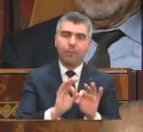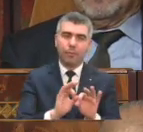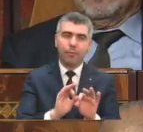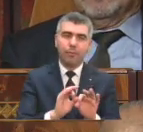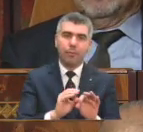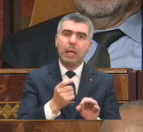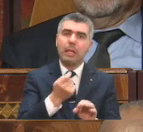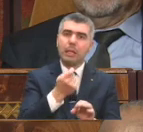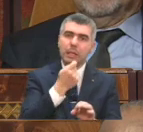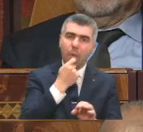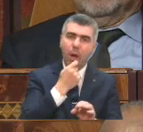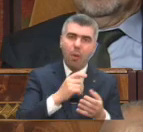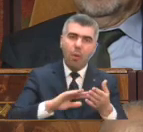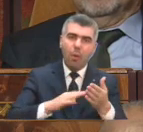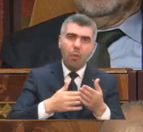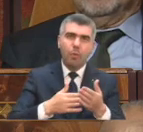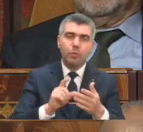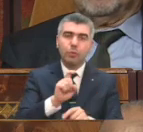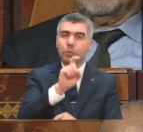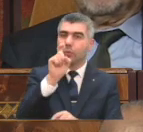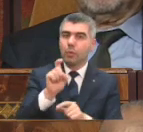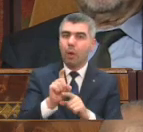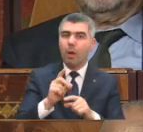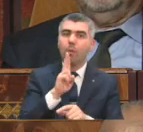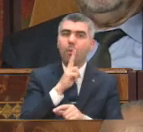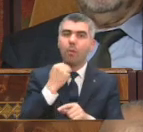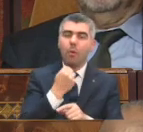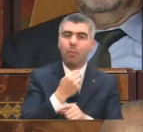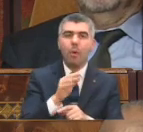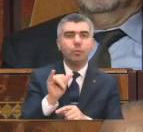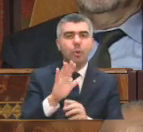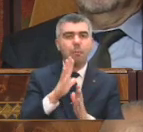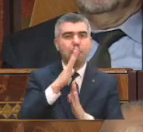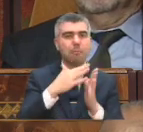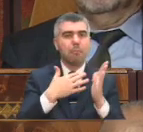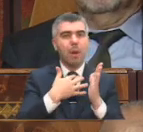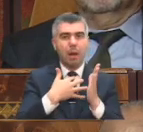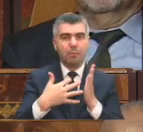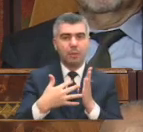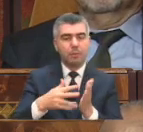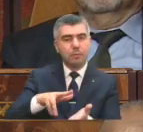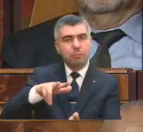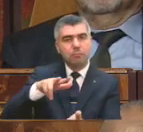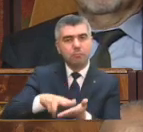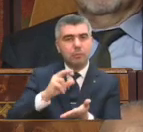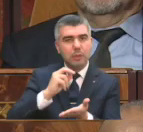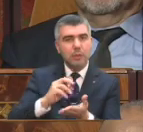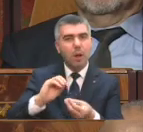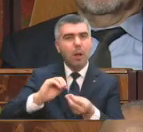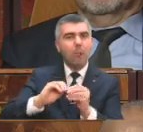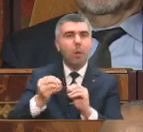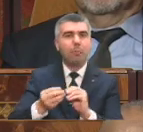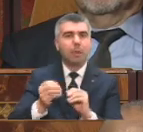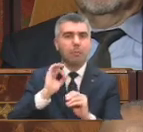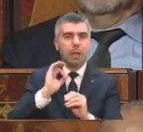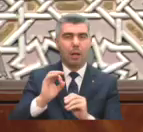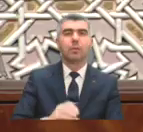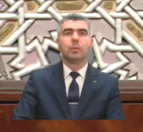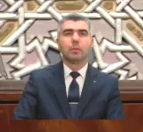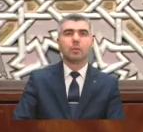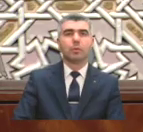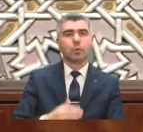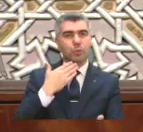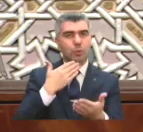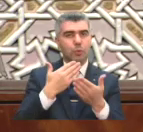والأدوية، نسائل الحكومة على البرنامج المعتمد لمعالجة هذه الوضعية. شكرا.